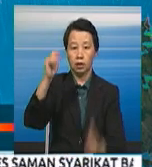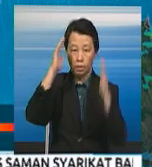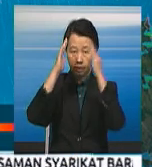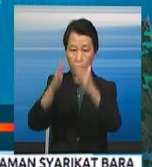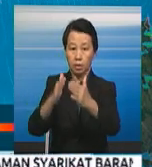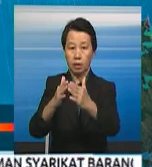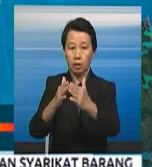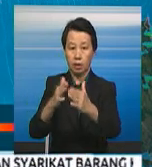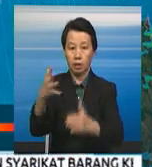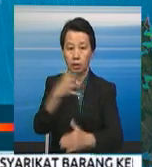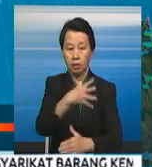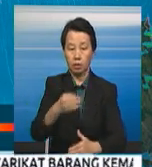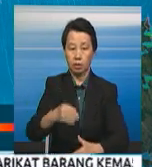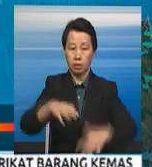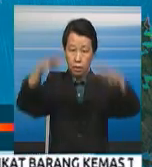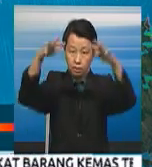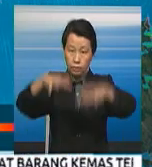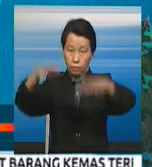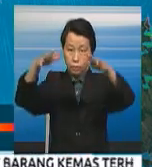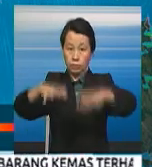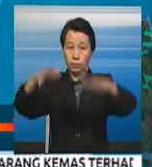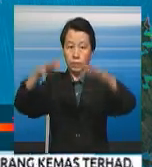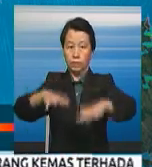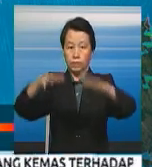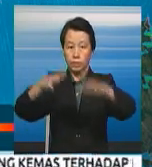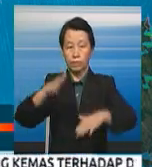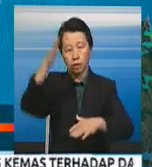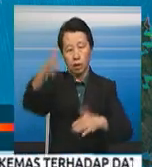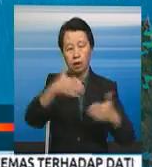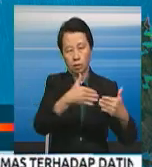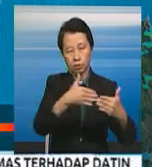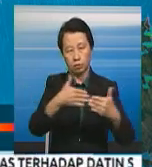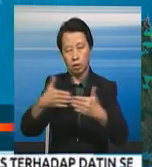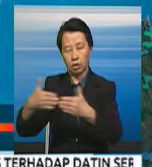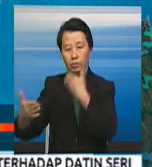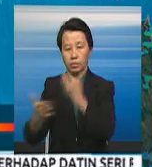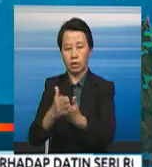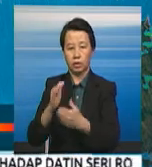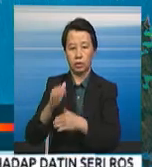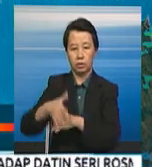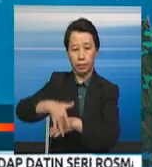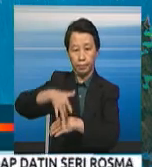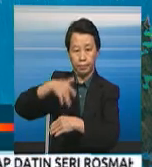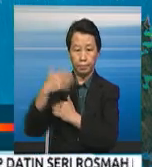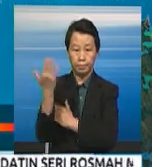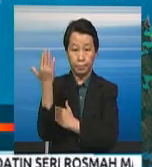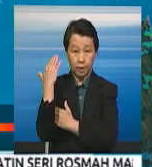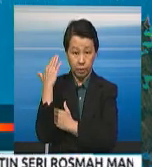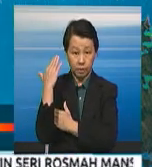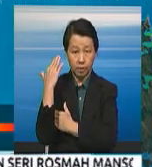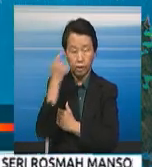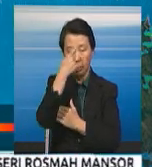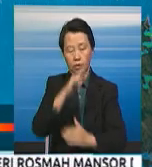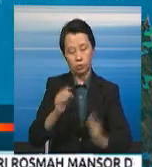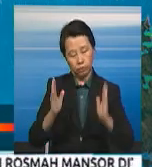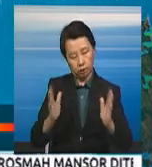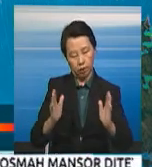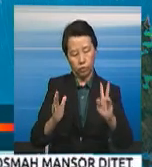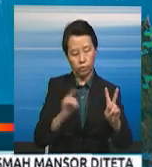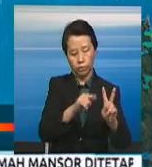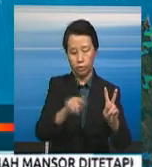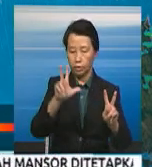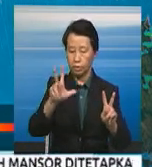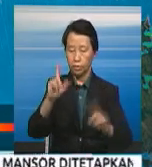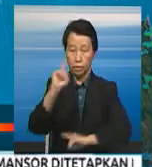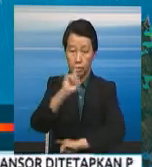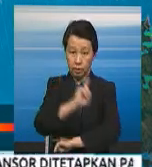Pahang, dan mana hujan ini kita jangkakan akan berlanjutan sehingga ke awal pagi nanti. Dan bagi tempoh 2 hingga 3 hari